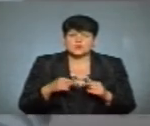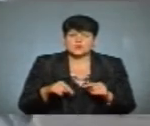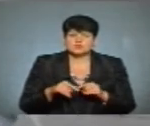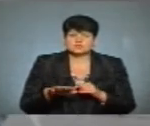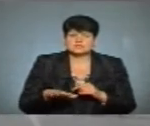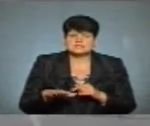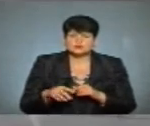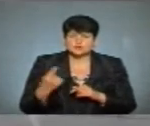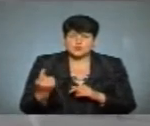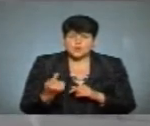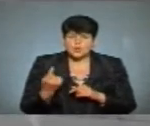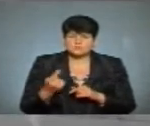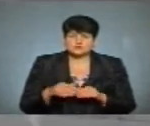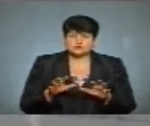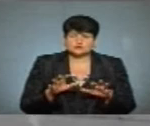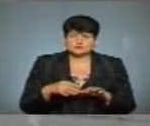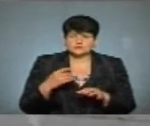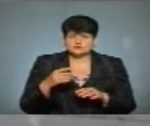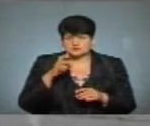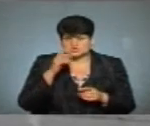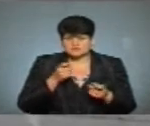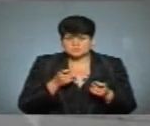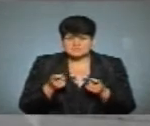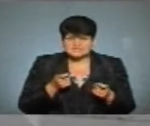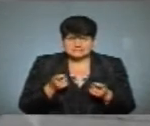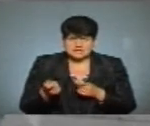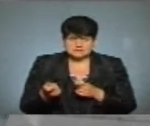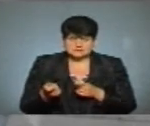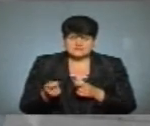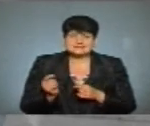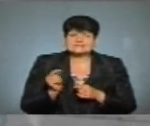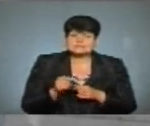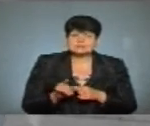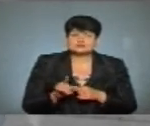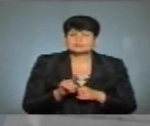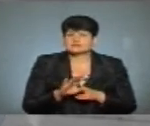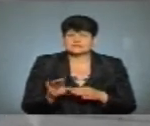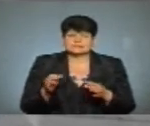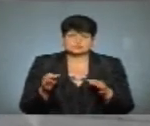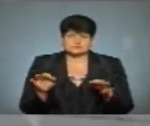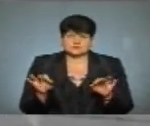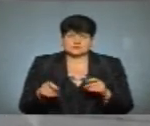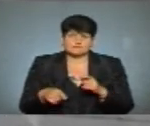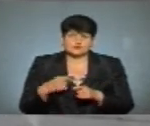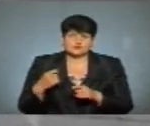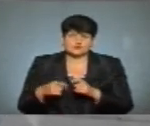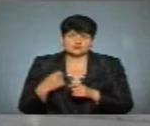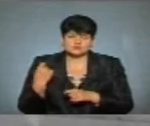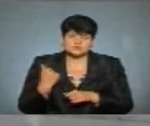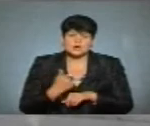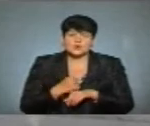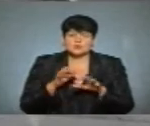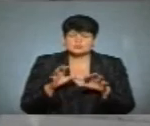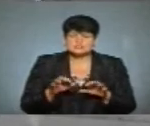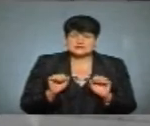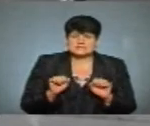території області і до голови обласної державної адміністрації з тим, щоб вони не допустили порушення конституційних прав